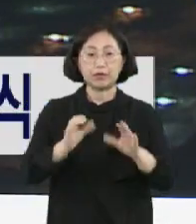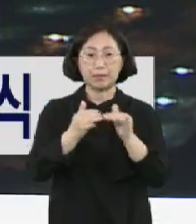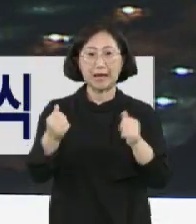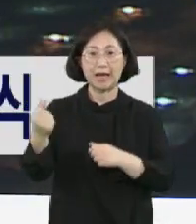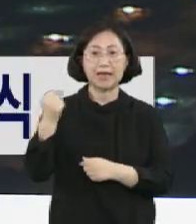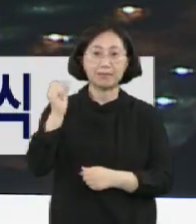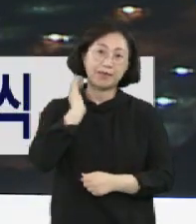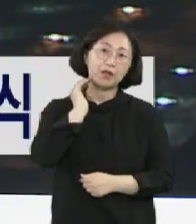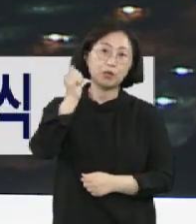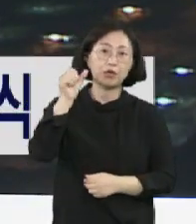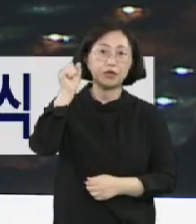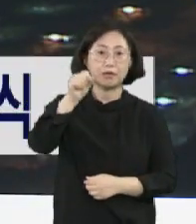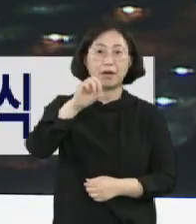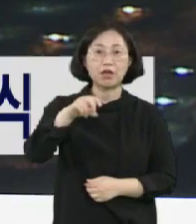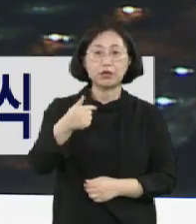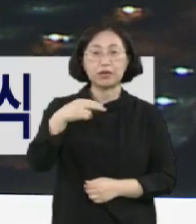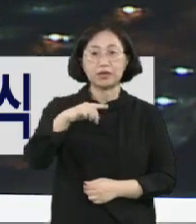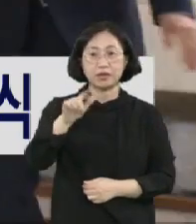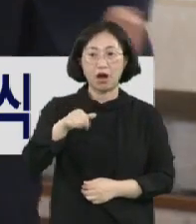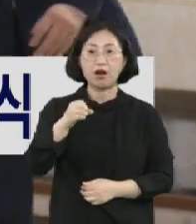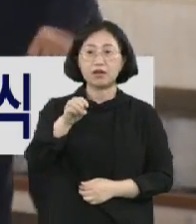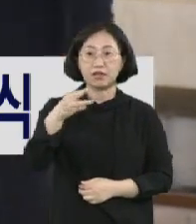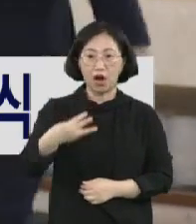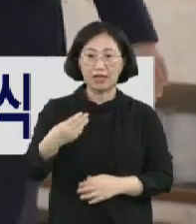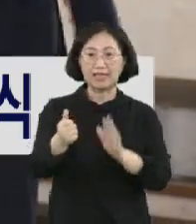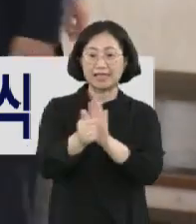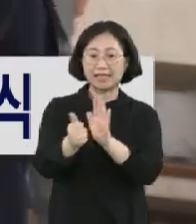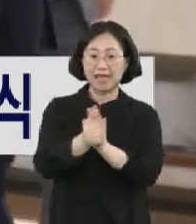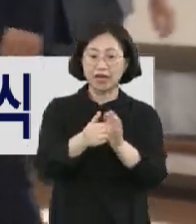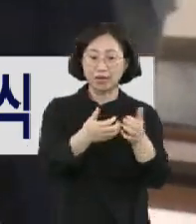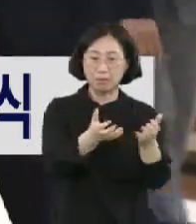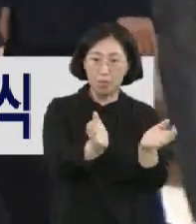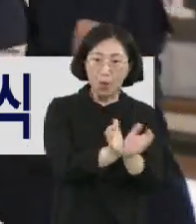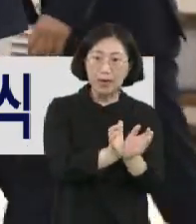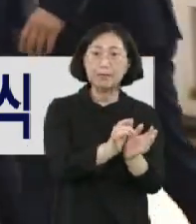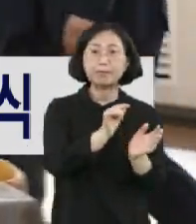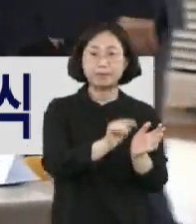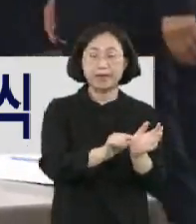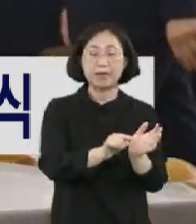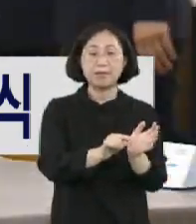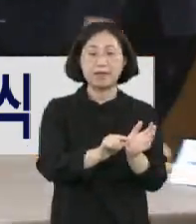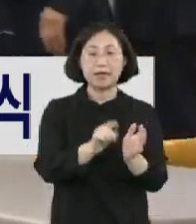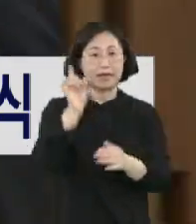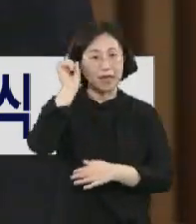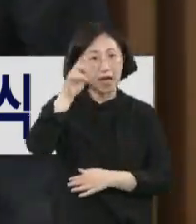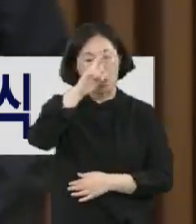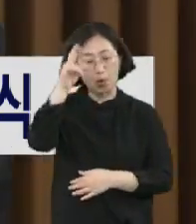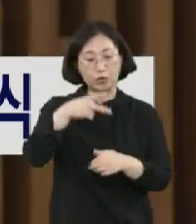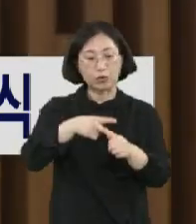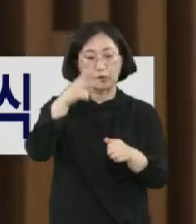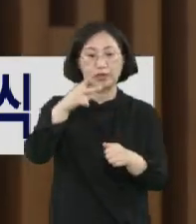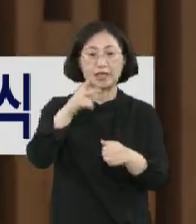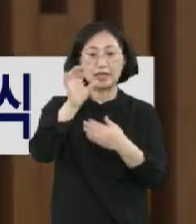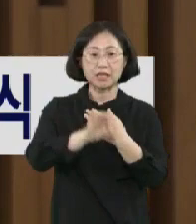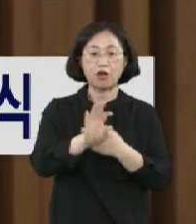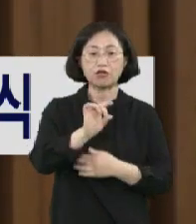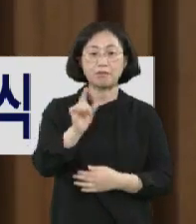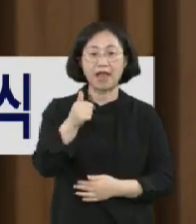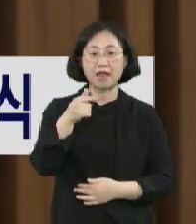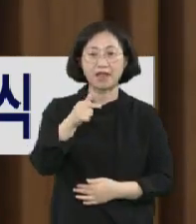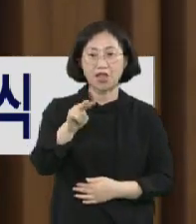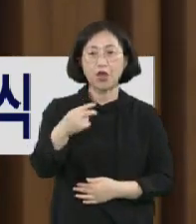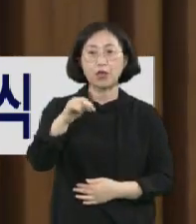국민의힘 대권주자인 윤석열 전 검찰총장을 지지하는 모임인 대전발전 포럼이 내일 오후 2시 서구 만년동